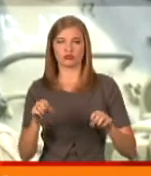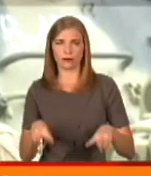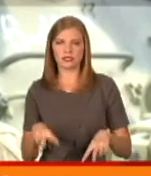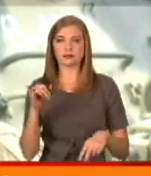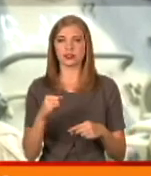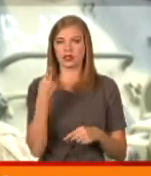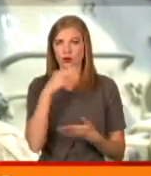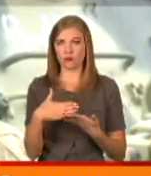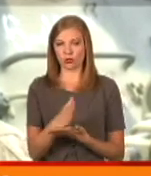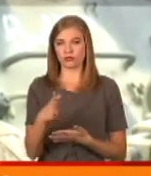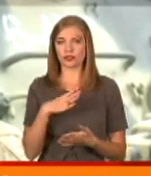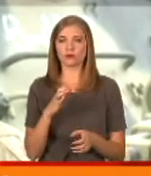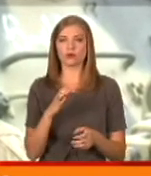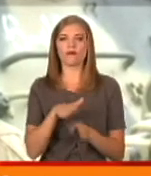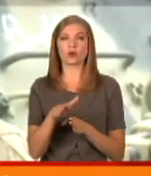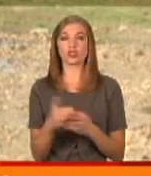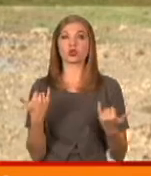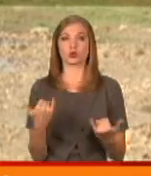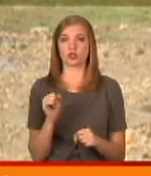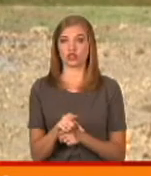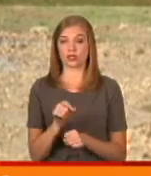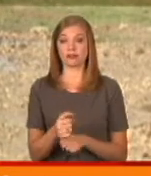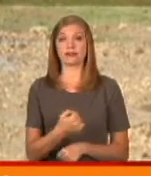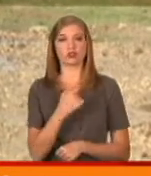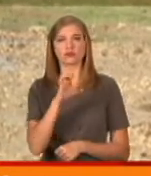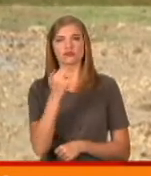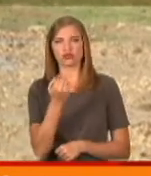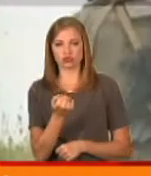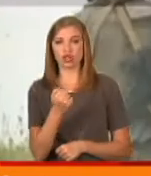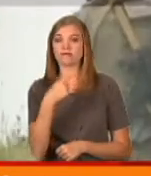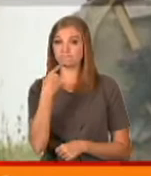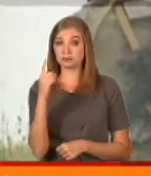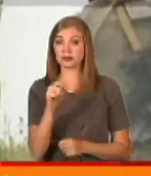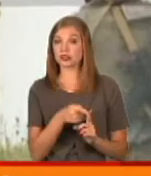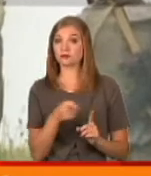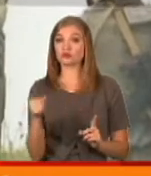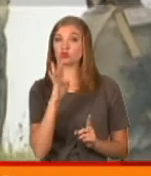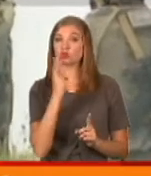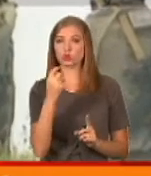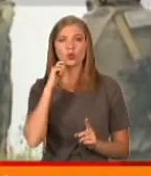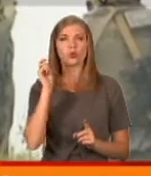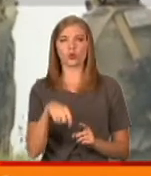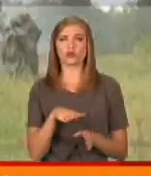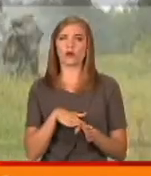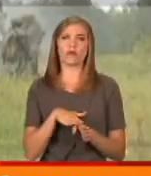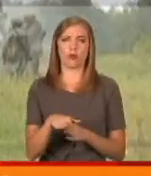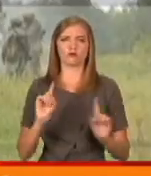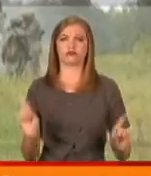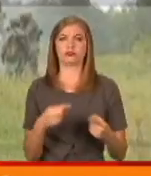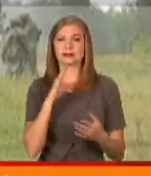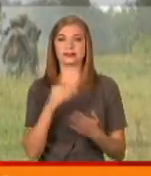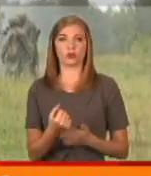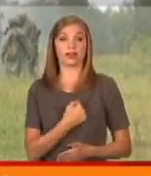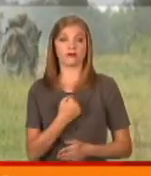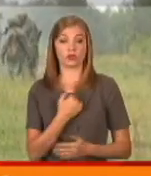та продуктивним було виконання сьогоднішніх завдань. Військові зі Сполучених Штатів відзначають, за останні 4 роки Україна повністю оновила своє